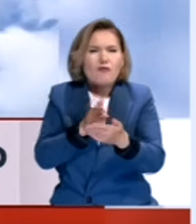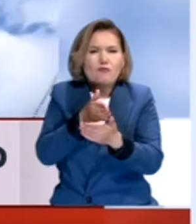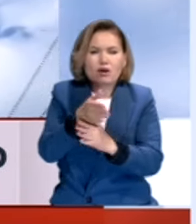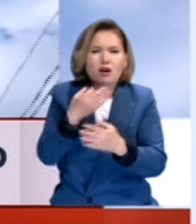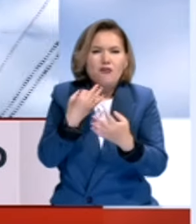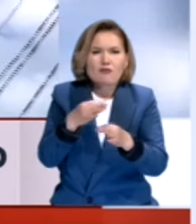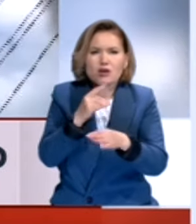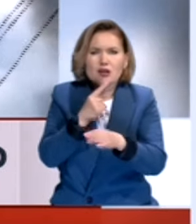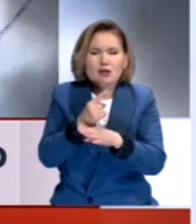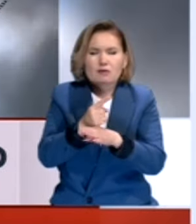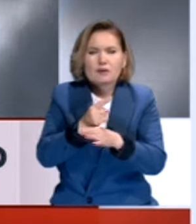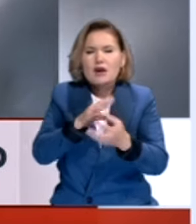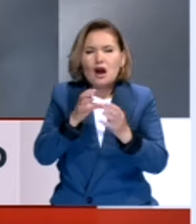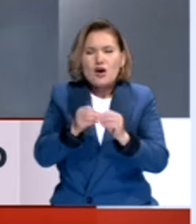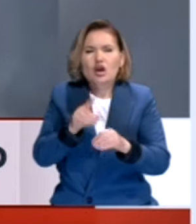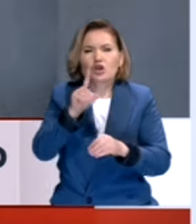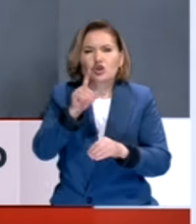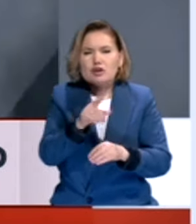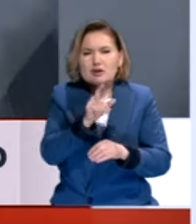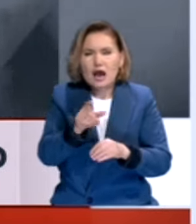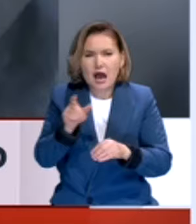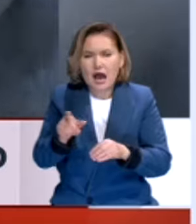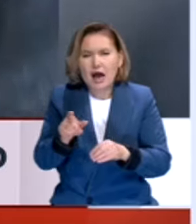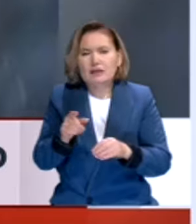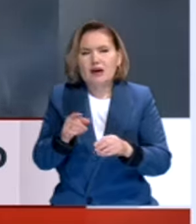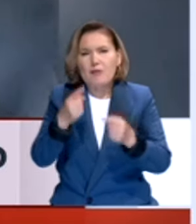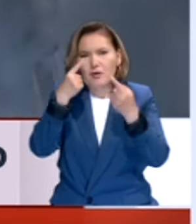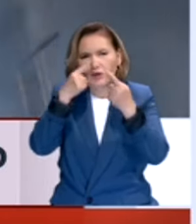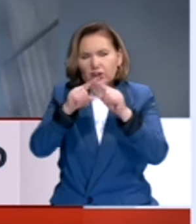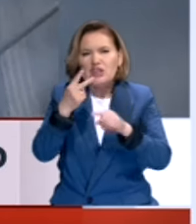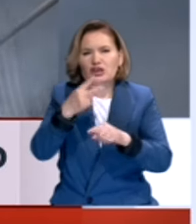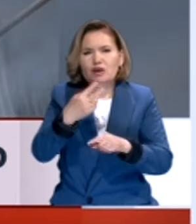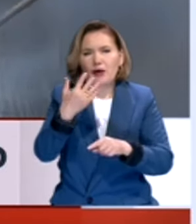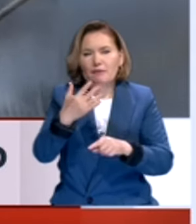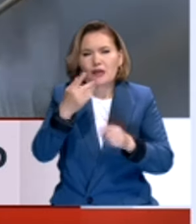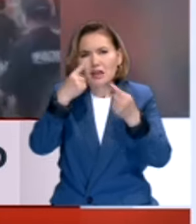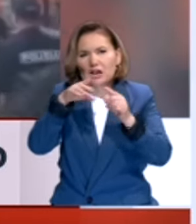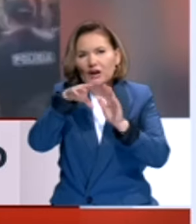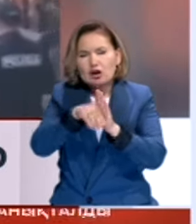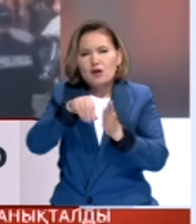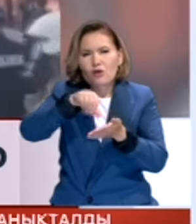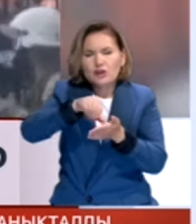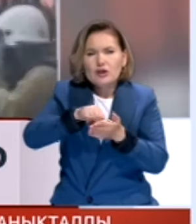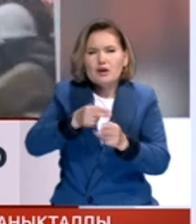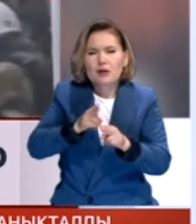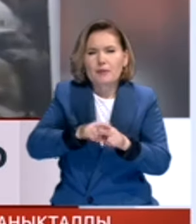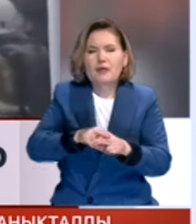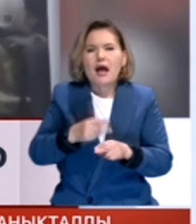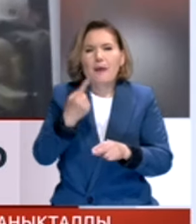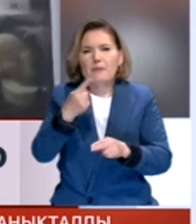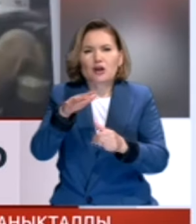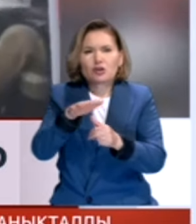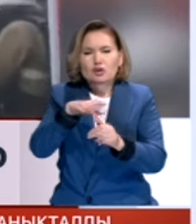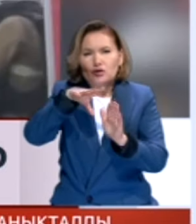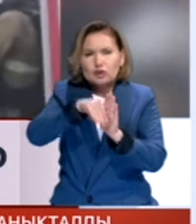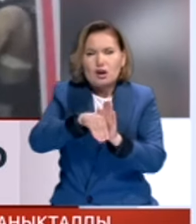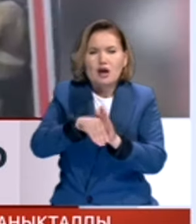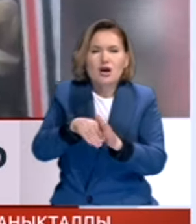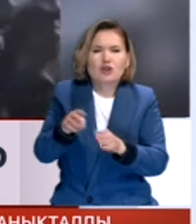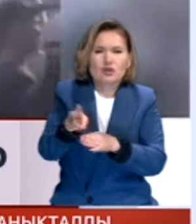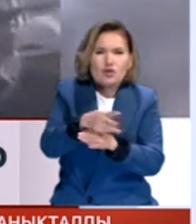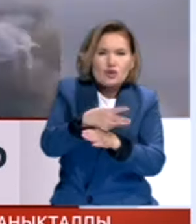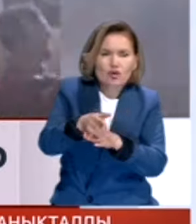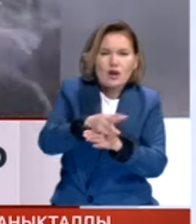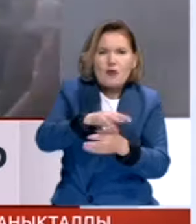үшін 100-ден астам адам мен 25-ке жуық техника жұмыс істеп жатыр. Одан бөлек бір тікұшақ ұшақ жұмылдырылды.